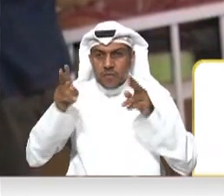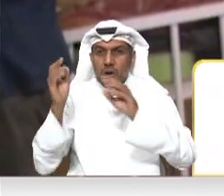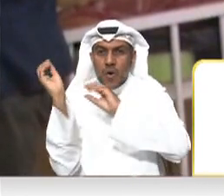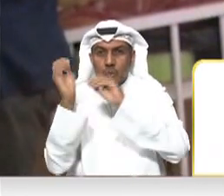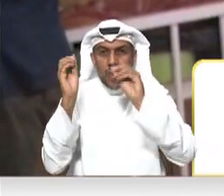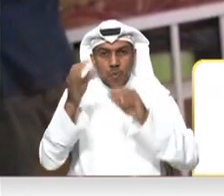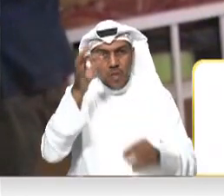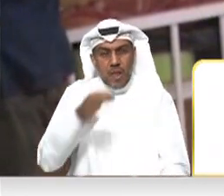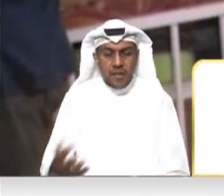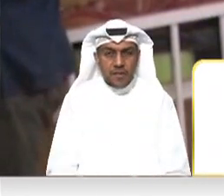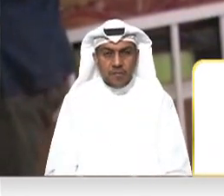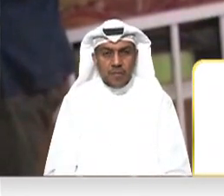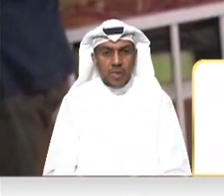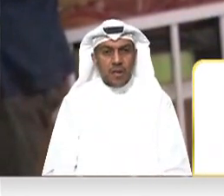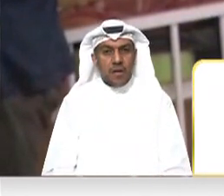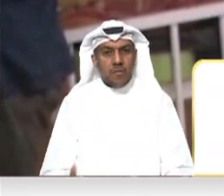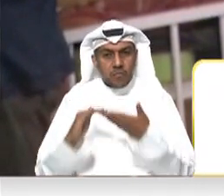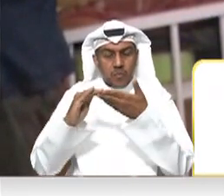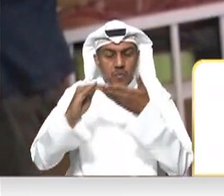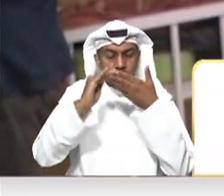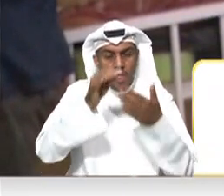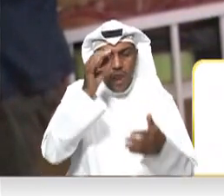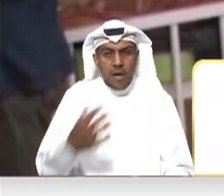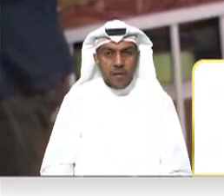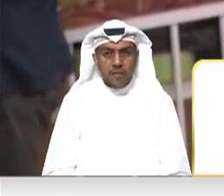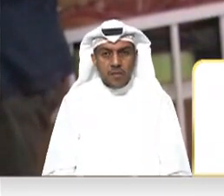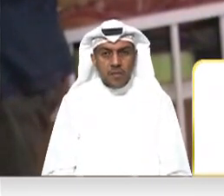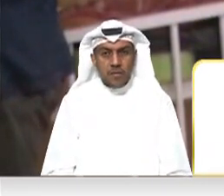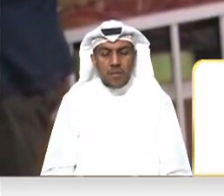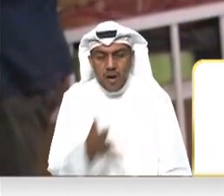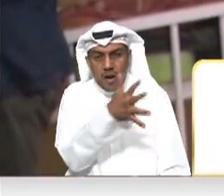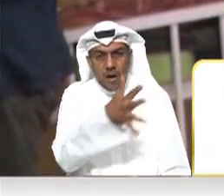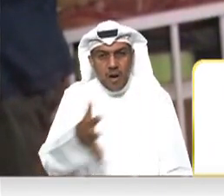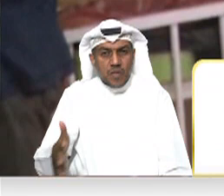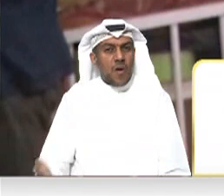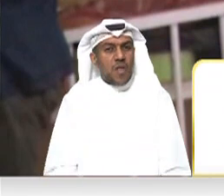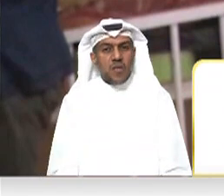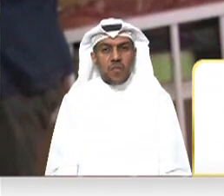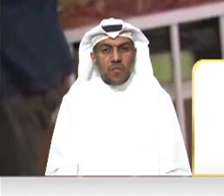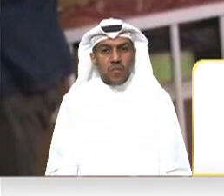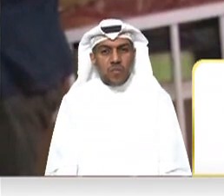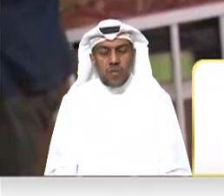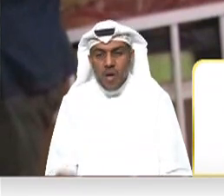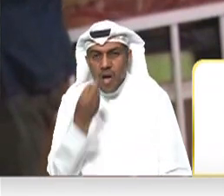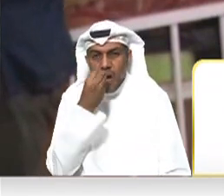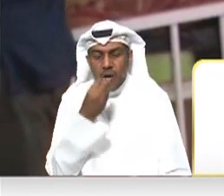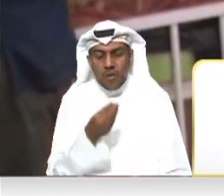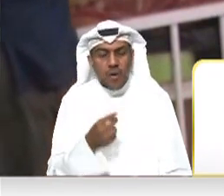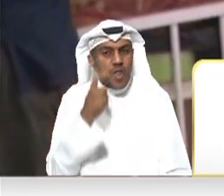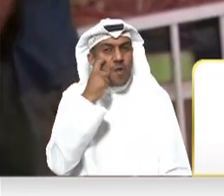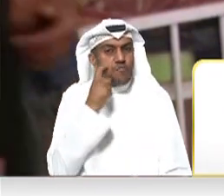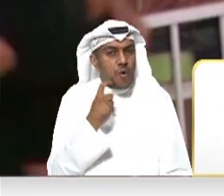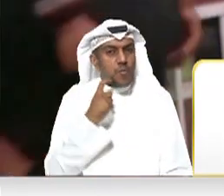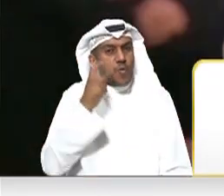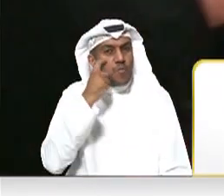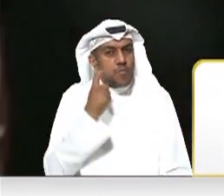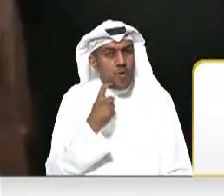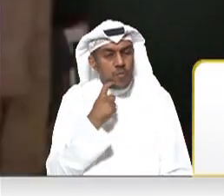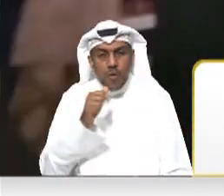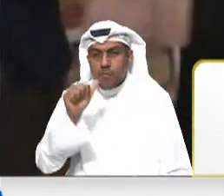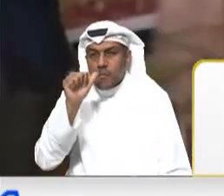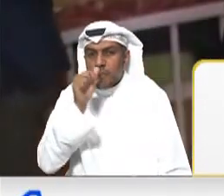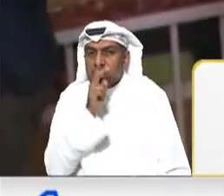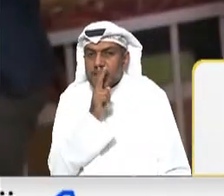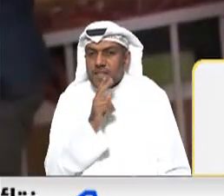تغذية للمواطنين وخاصة الأطفال، وكذلك منع وصول أيضا عدم وجود مياه صالحة